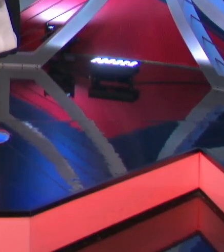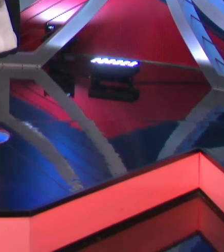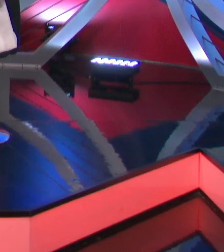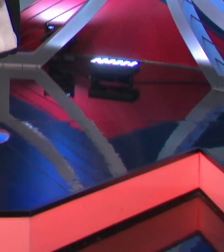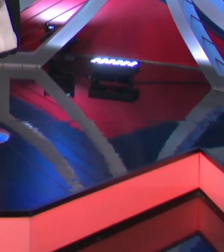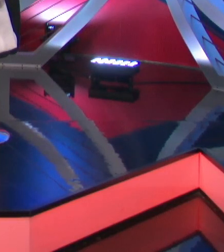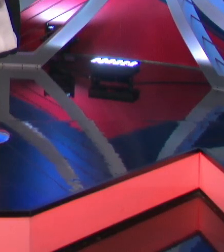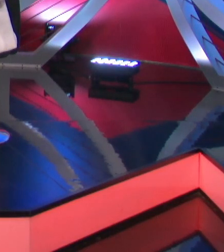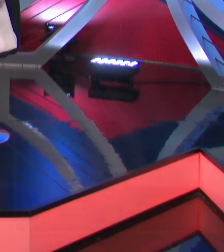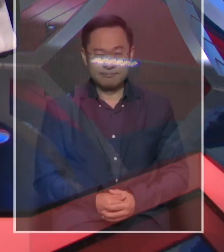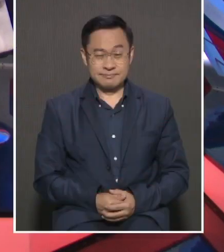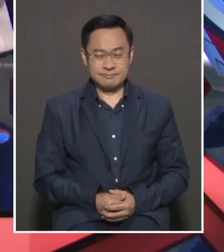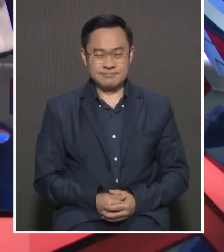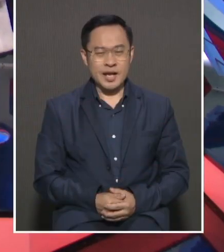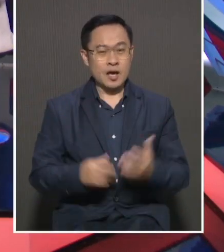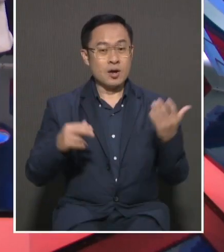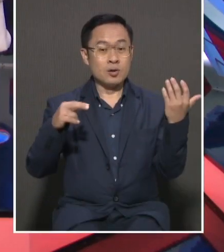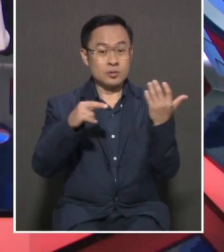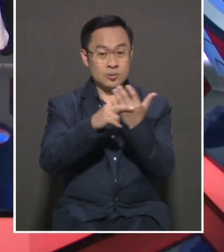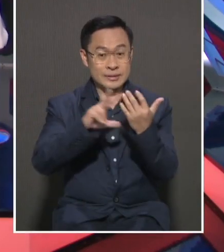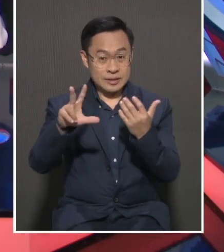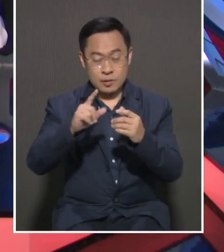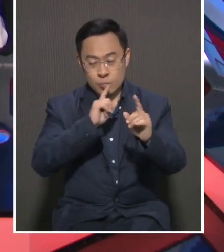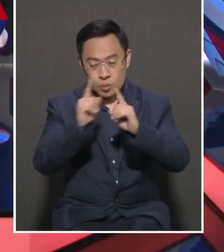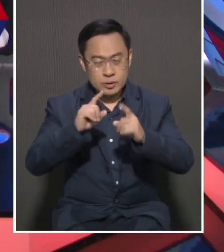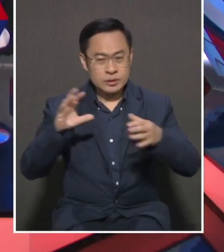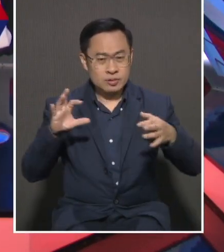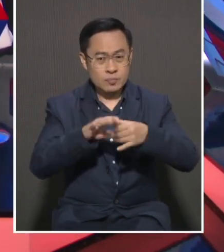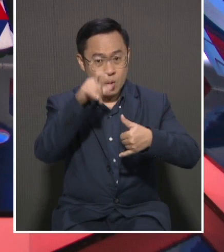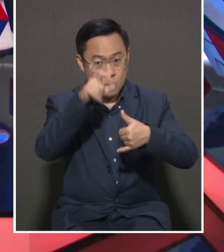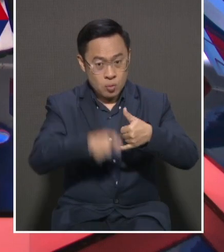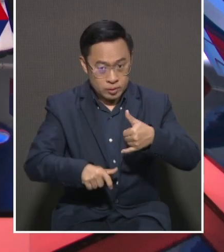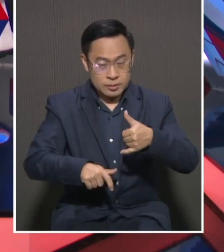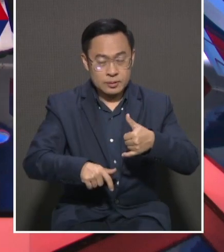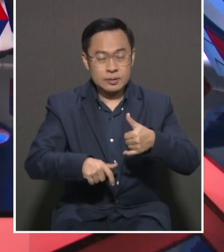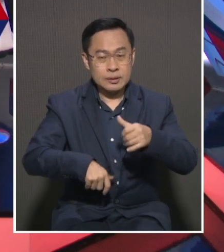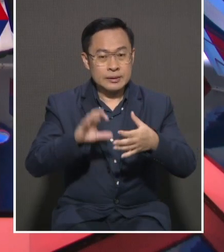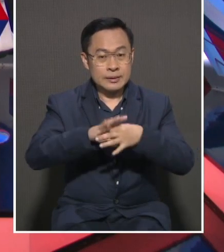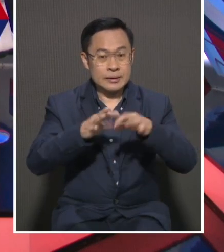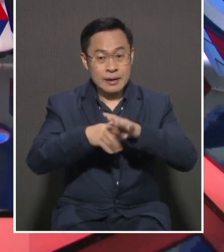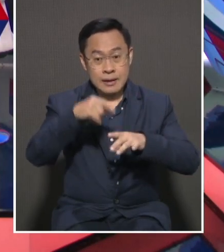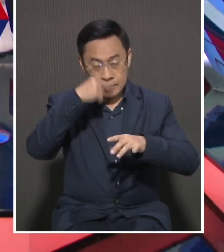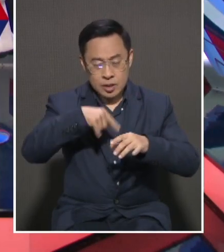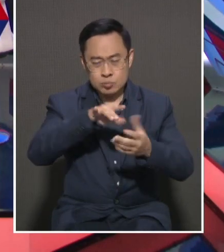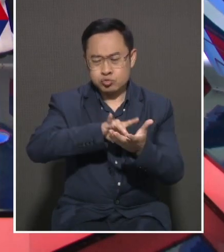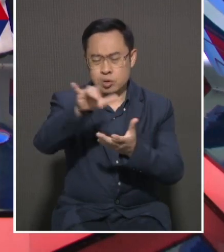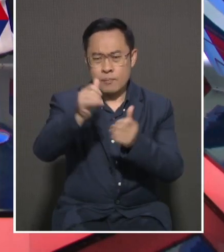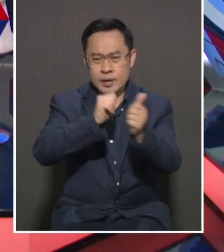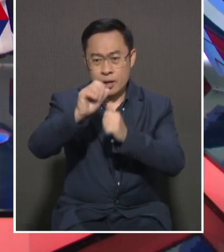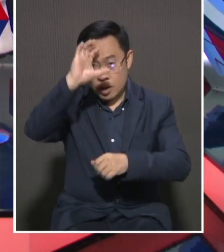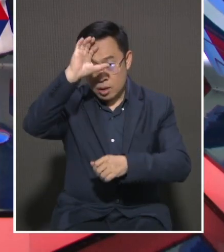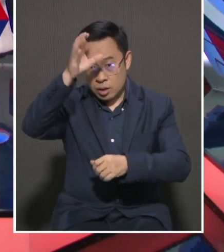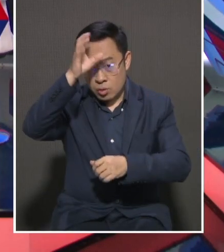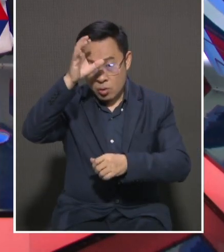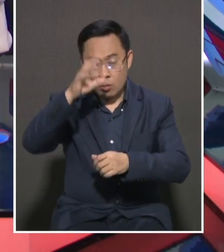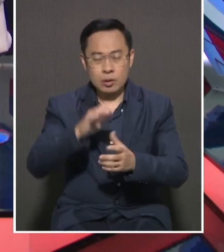มาติดตามกันต่อกับเกาะสนามข่าวเช้านะคะเรื่องราวของนักกีฬาไทยกันบ้างดีกว่านะคะนักกีฬาไทยนะคะไปแข่งขันตะกร้อชิงแชมป์โ